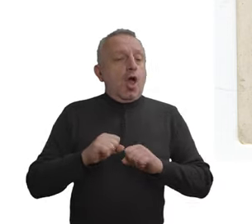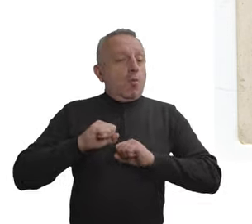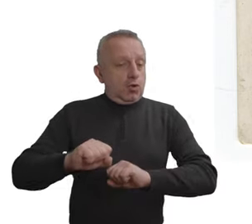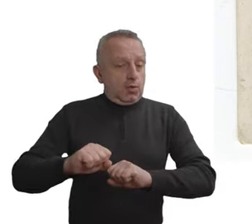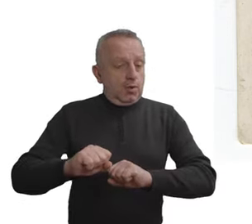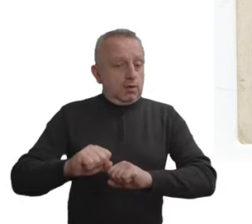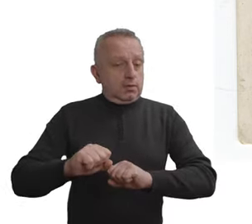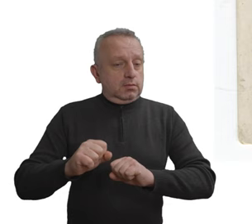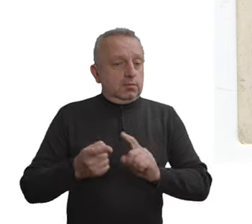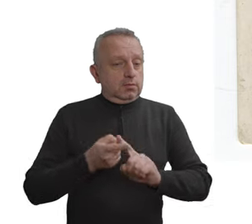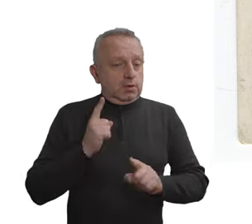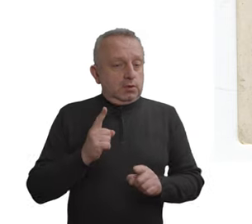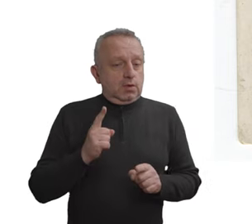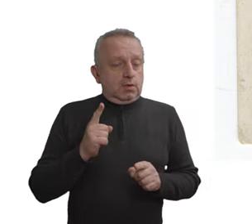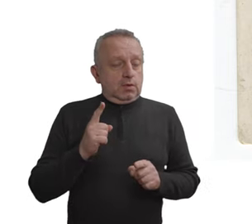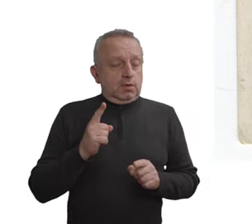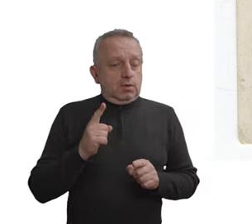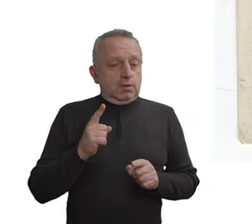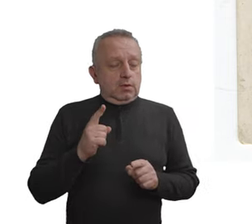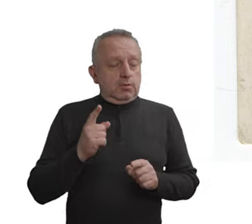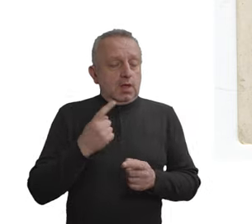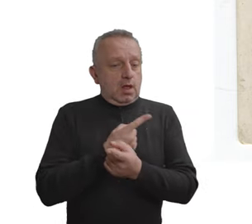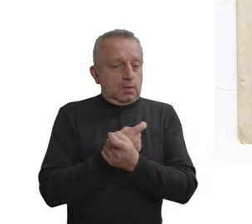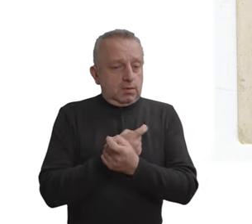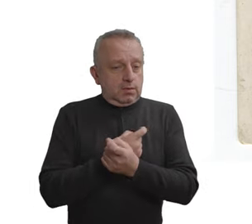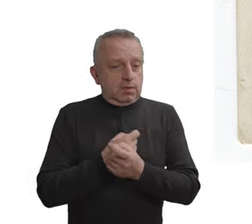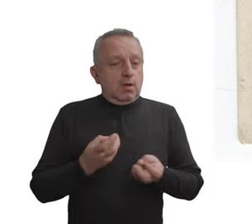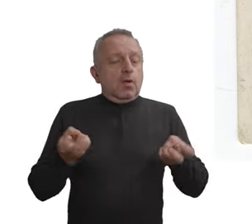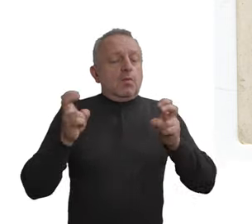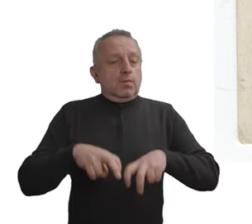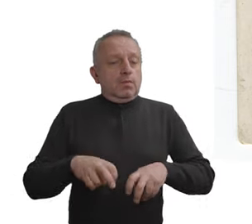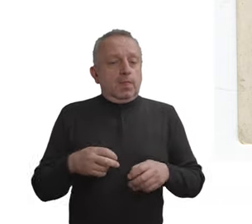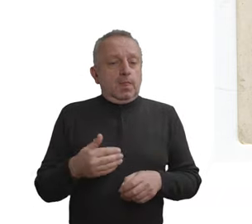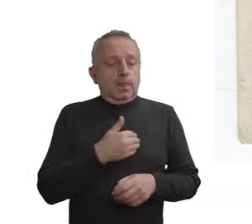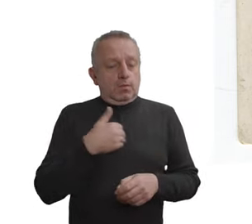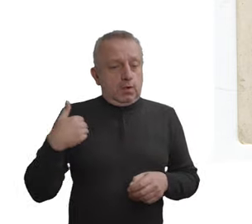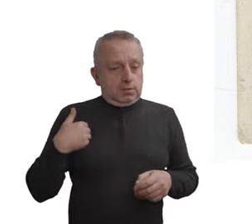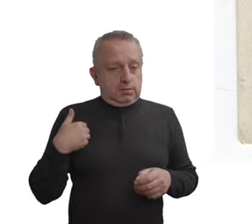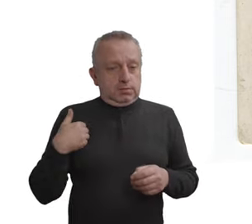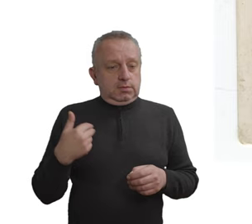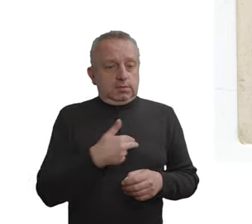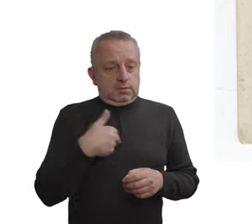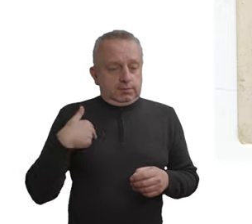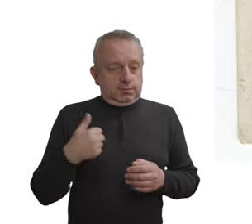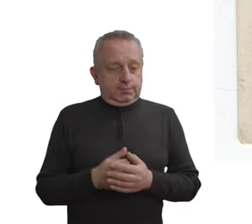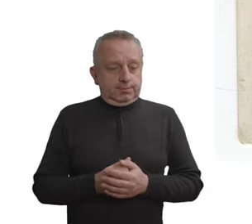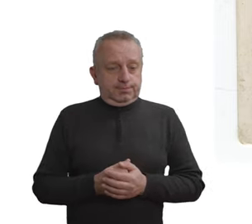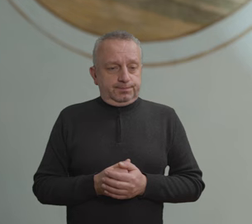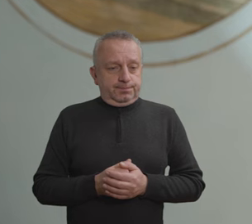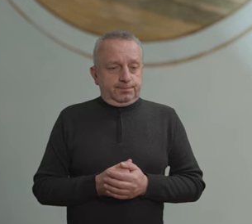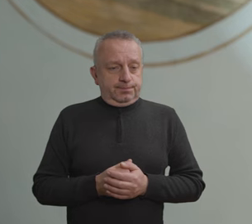obroniła się przed złowrogą konkurencją ze strony Czechów i Austriaków. Powstał polski cukier od